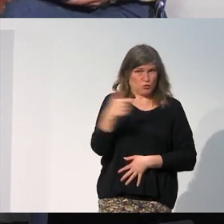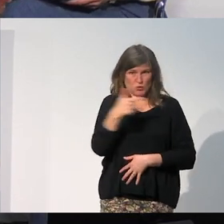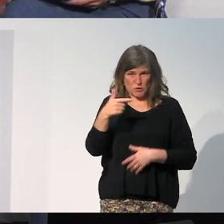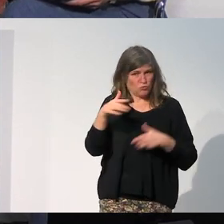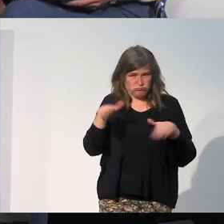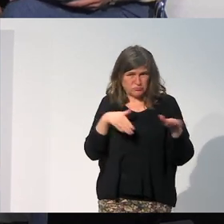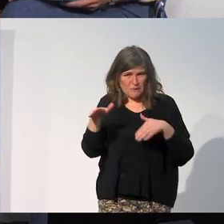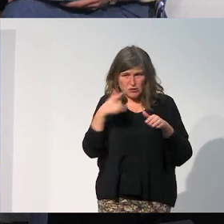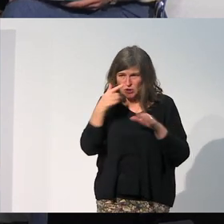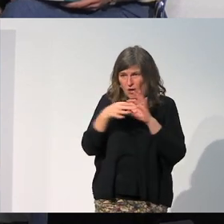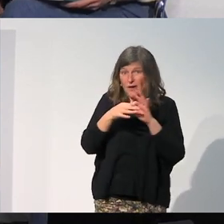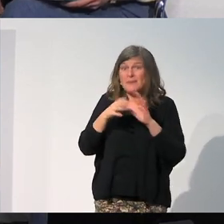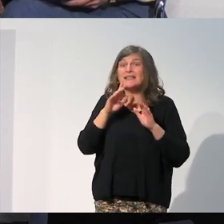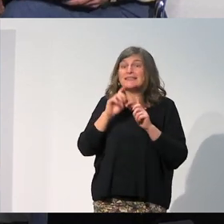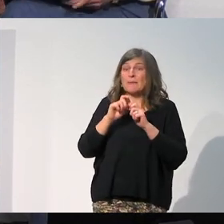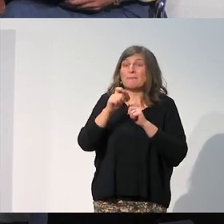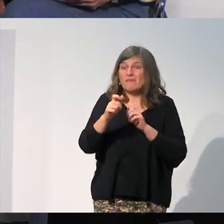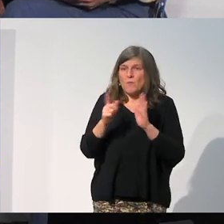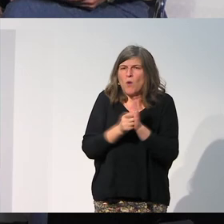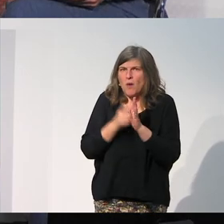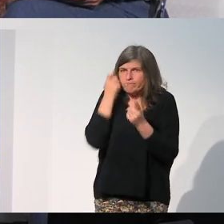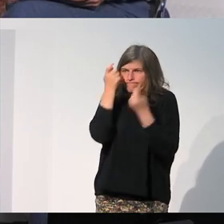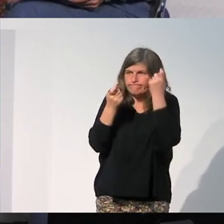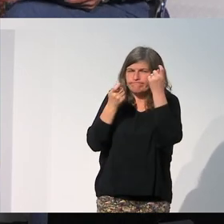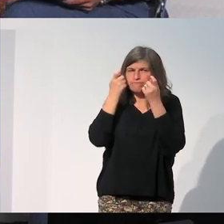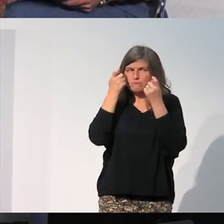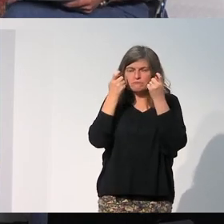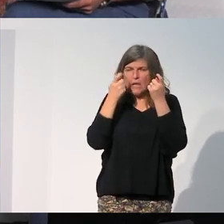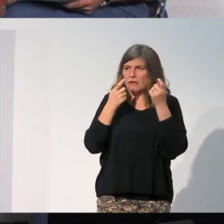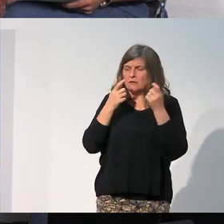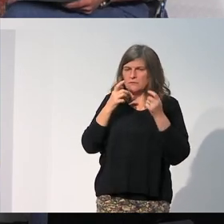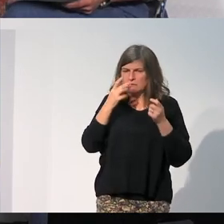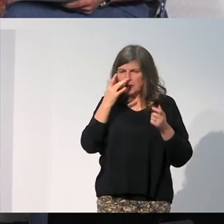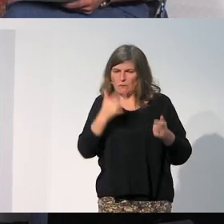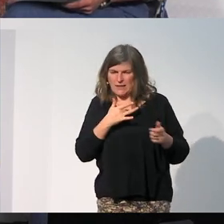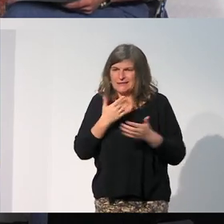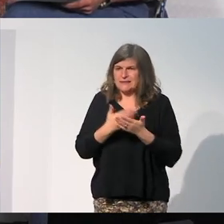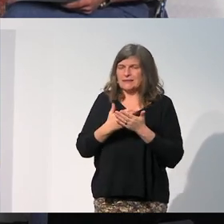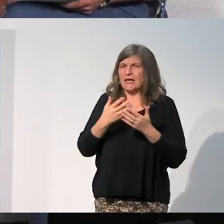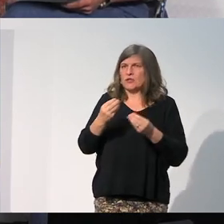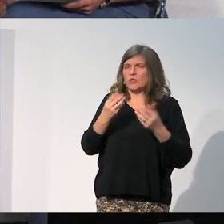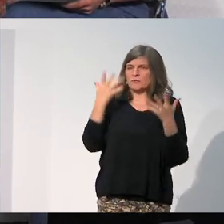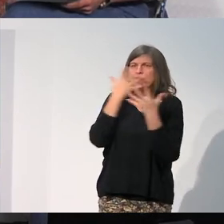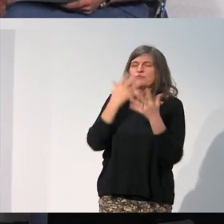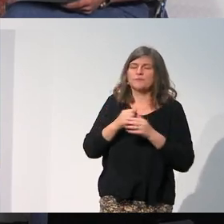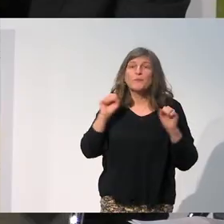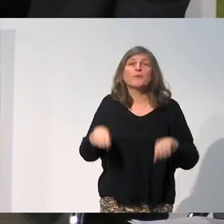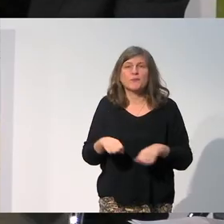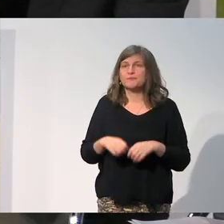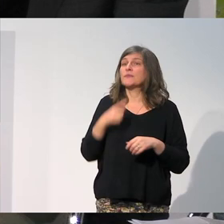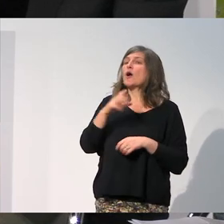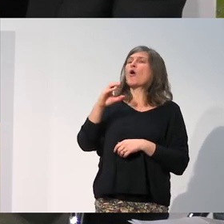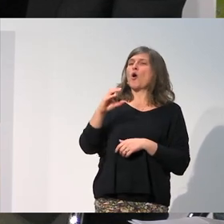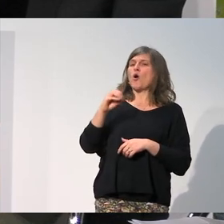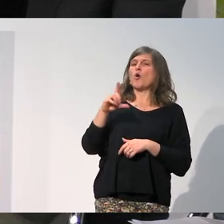les pose, ces hypothèses d'ailleurs, qu'on se rend compte qu'il y avait quelque chose qui ne marchait pas. Alors, qu'est-ce qui se passe avec Colette? En fait, Colette raconte